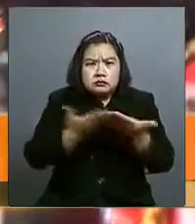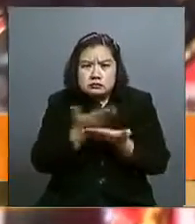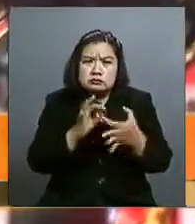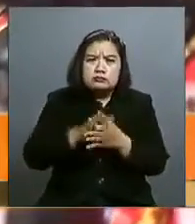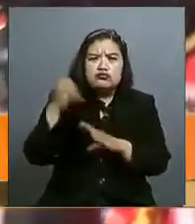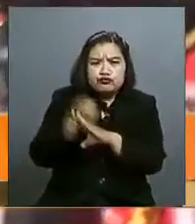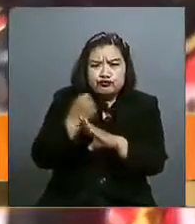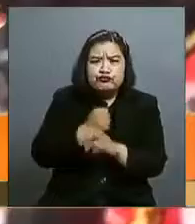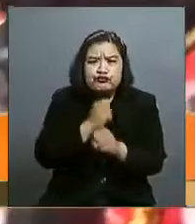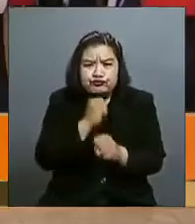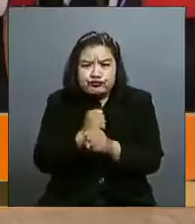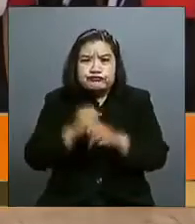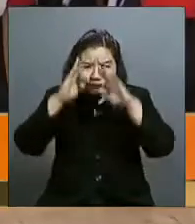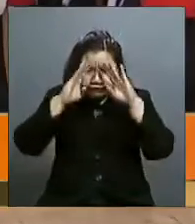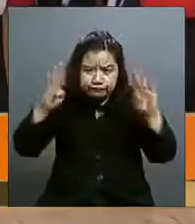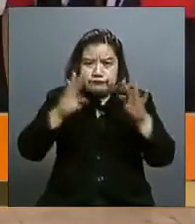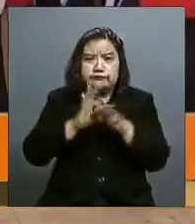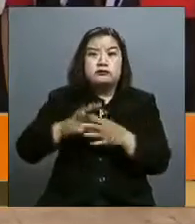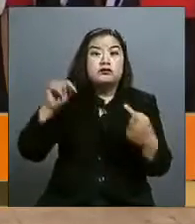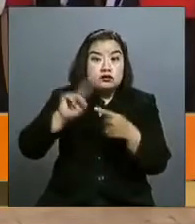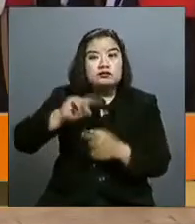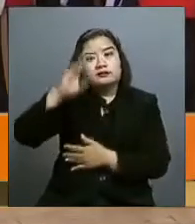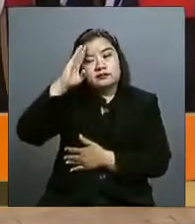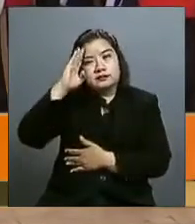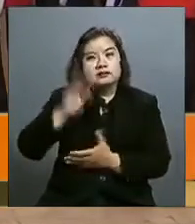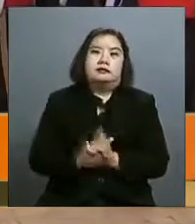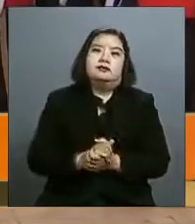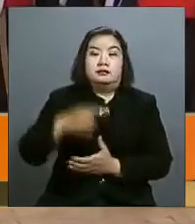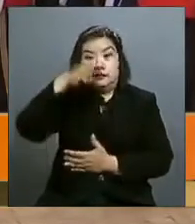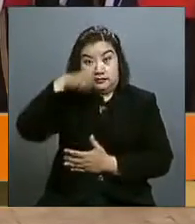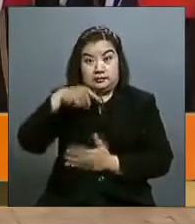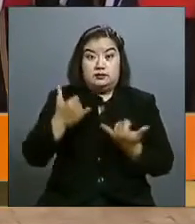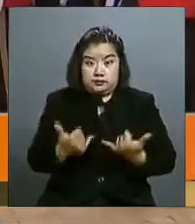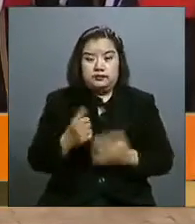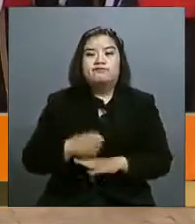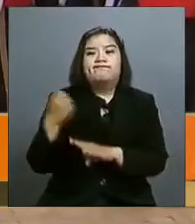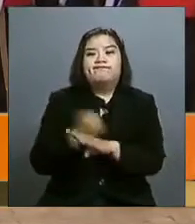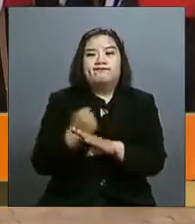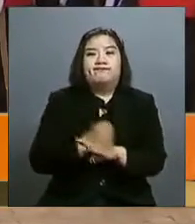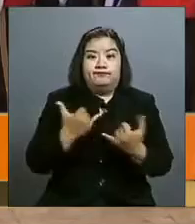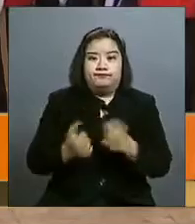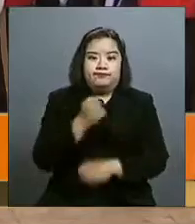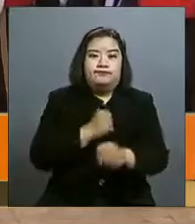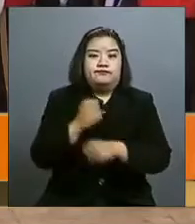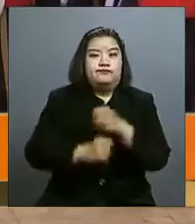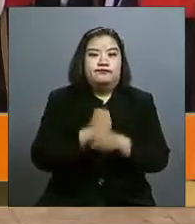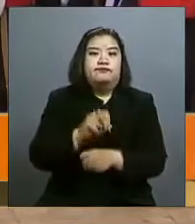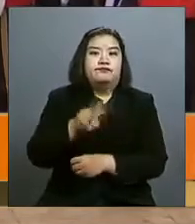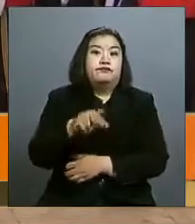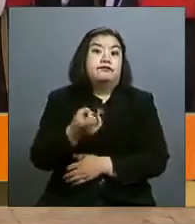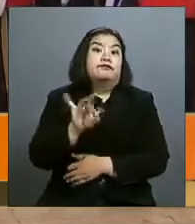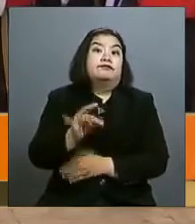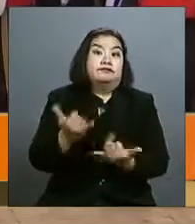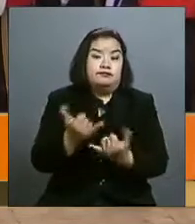ฝึกและการศึกษาและล่าสุดกองทัพบกไทยก็เป็นเจ้าภาพจัดการฝึกผสมข้อชศี2018ณค่ายสุรน